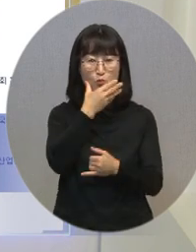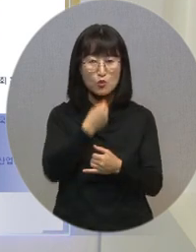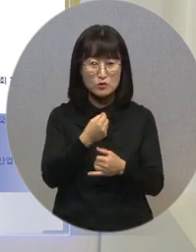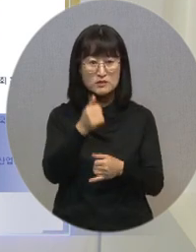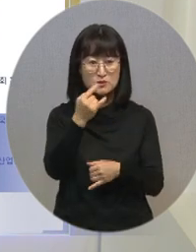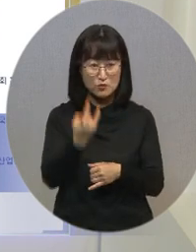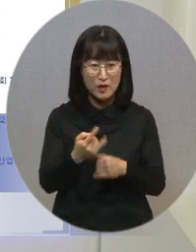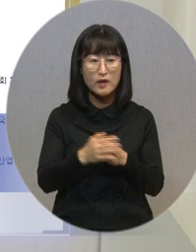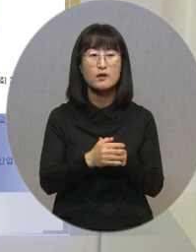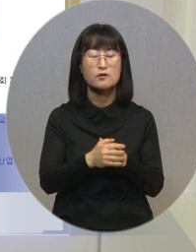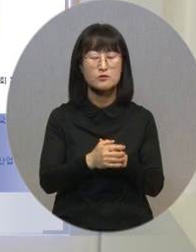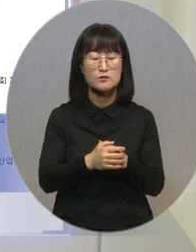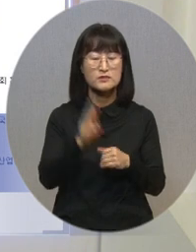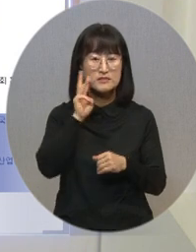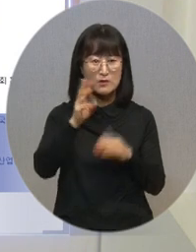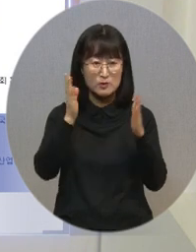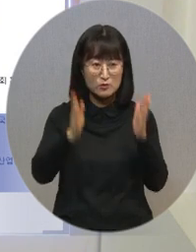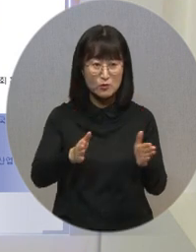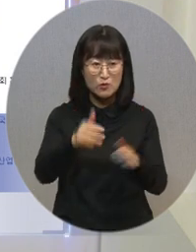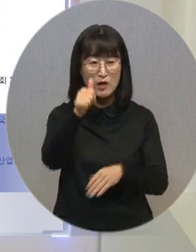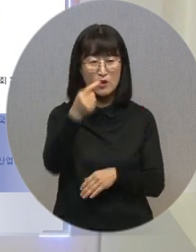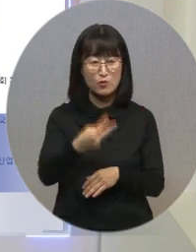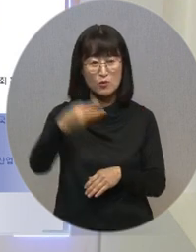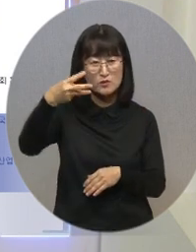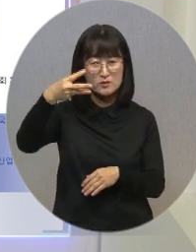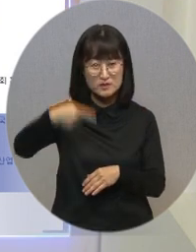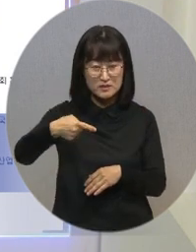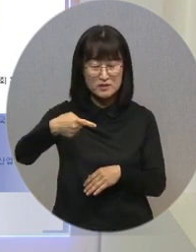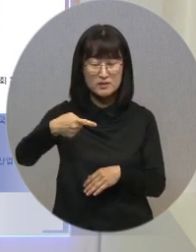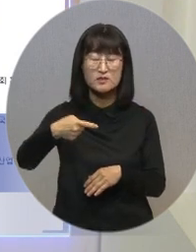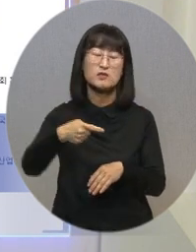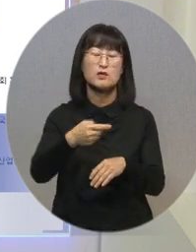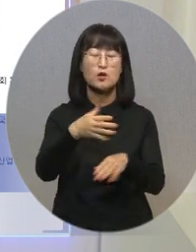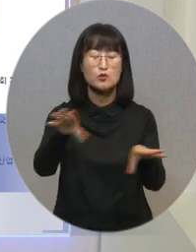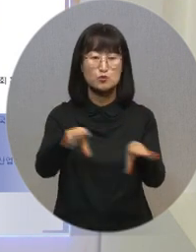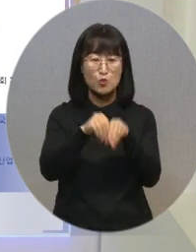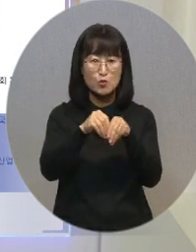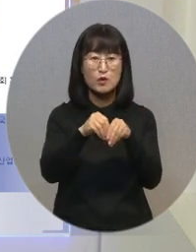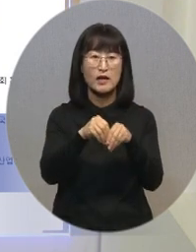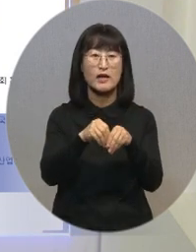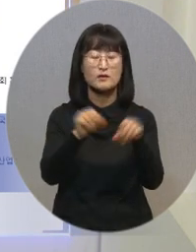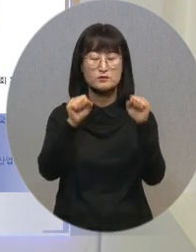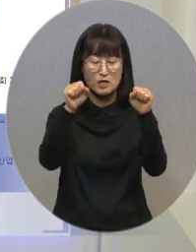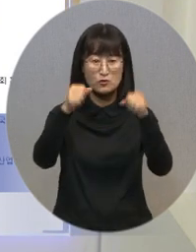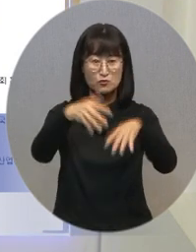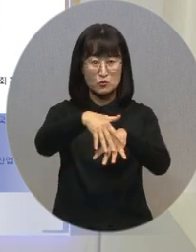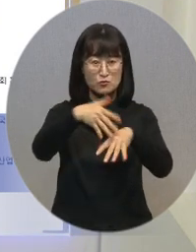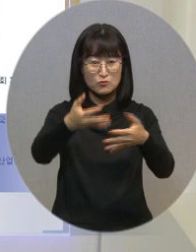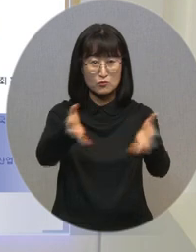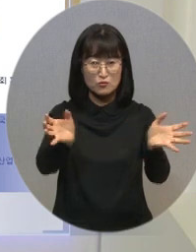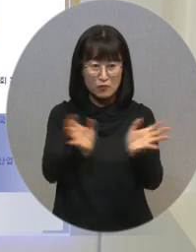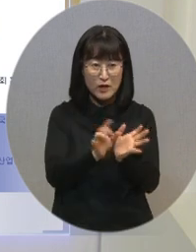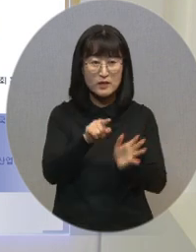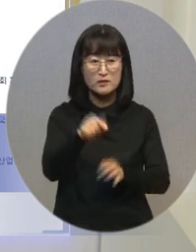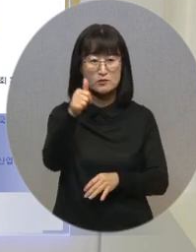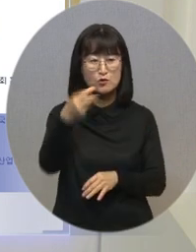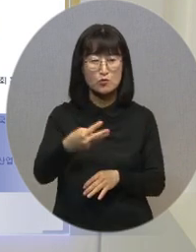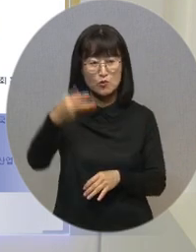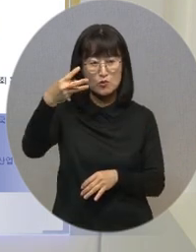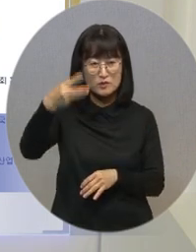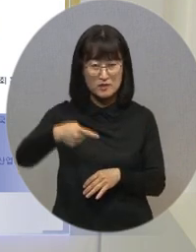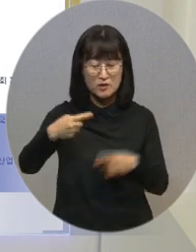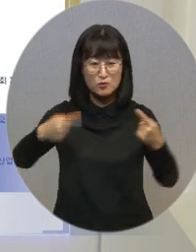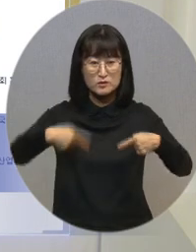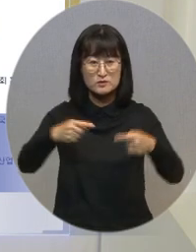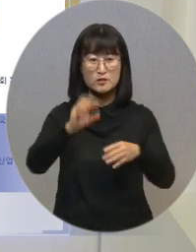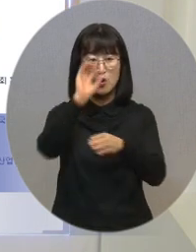20일까지 지 3일간 홀트 장애인 종합체육관에서 고향 특례 시장 컵 제 29회 홀트 전국 휠체어